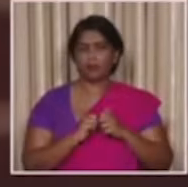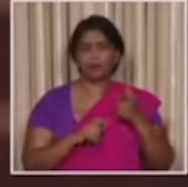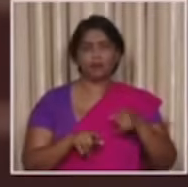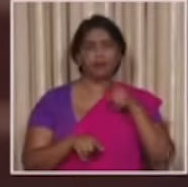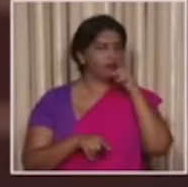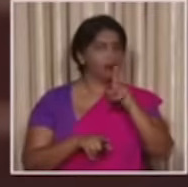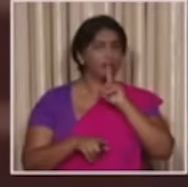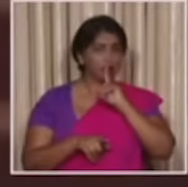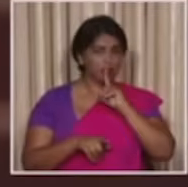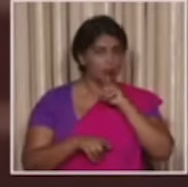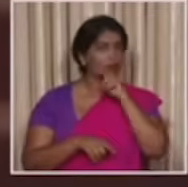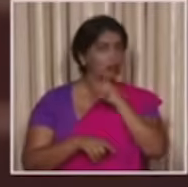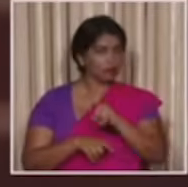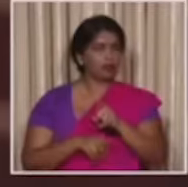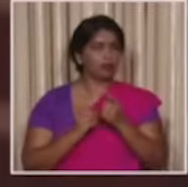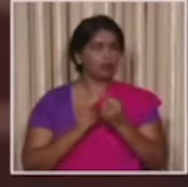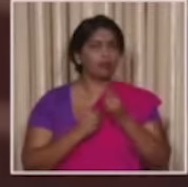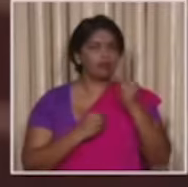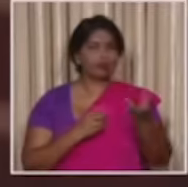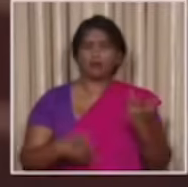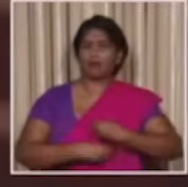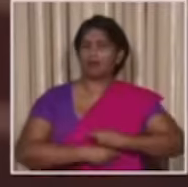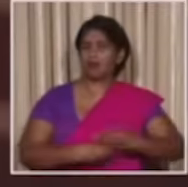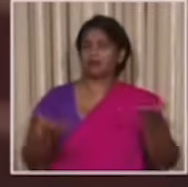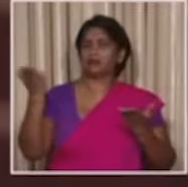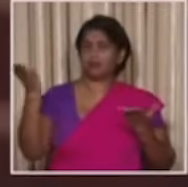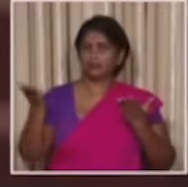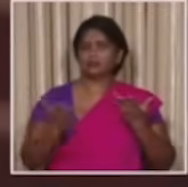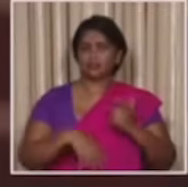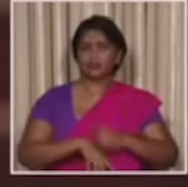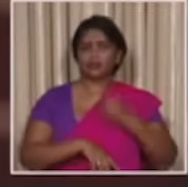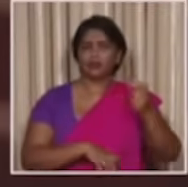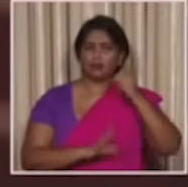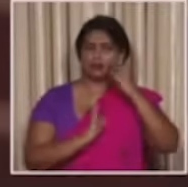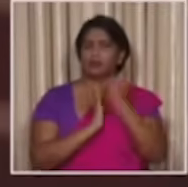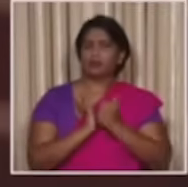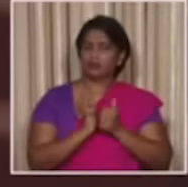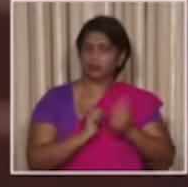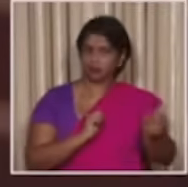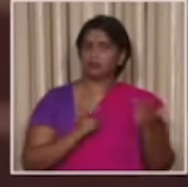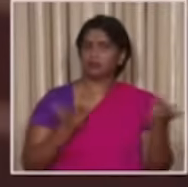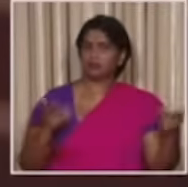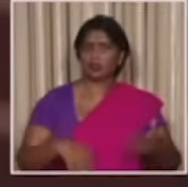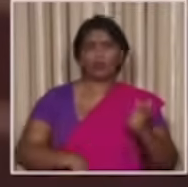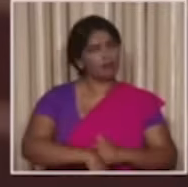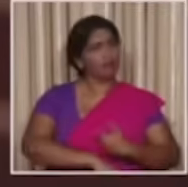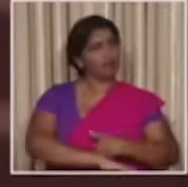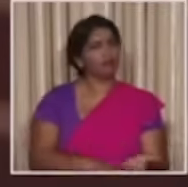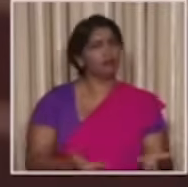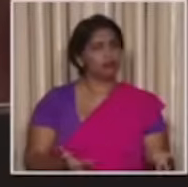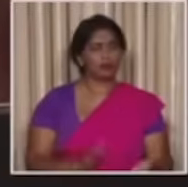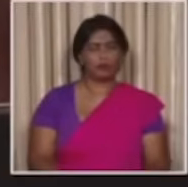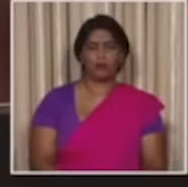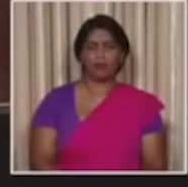නිසා ඔබතුමා නියෝග ඔබතුමා ඉද දෙනෝ හින්ද තමයි මේ කතාවල් යන්නේ. ඒගොල්ල ස්ථාවර නියෝග යනවා කටයුතු කරන්න කියන දැන් කාලයක් ගත වෙලා වැඩි.